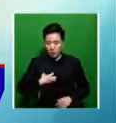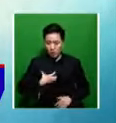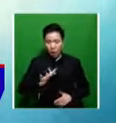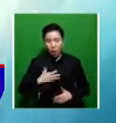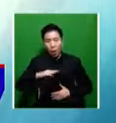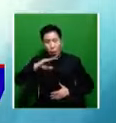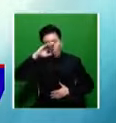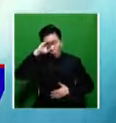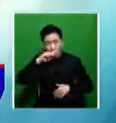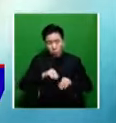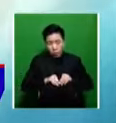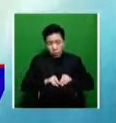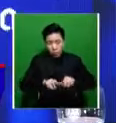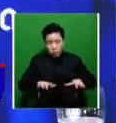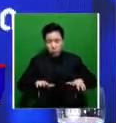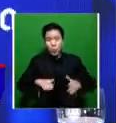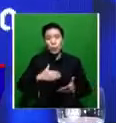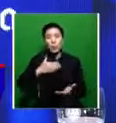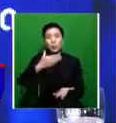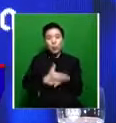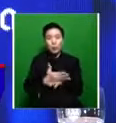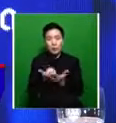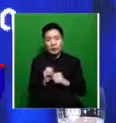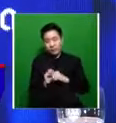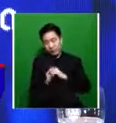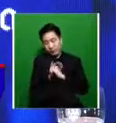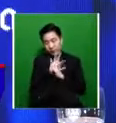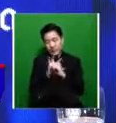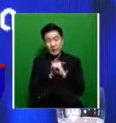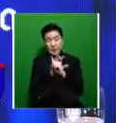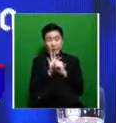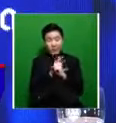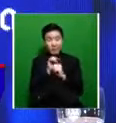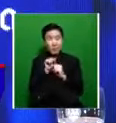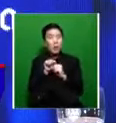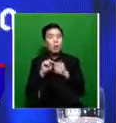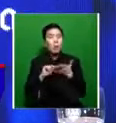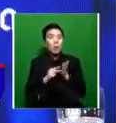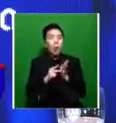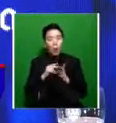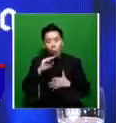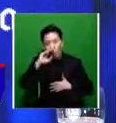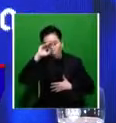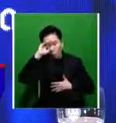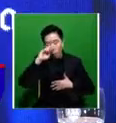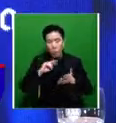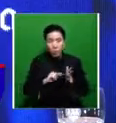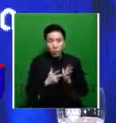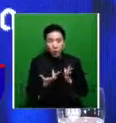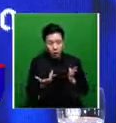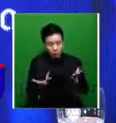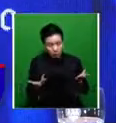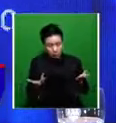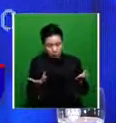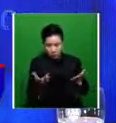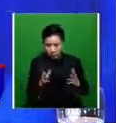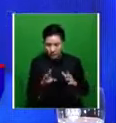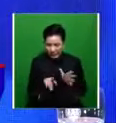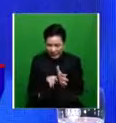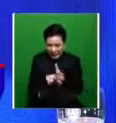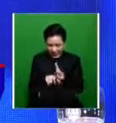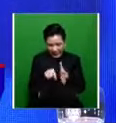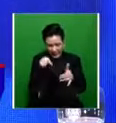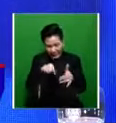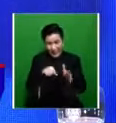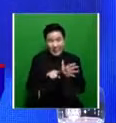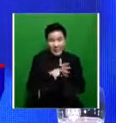ดภายในประเทศโรคโควิดเป็นโรคที่ไม่ได้เดินตัวเชื้อไวรัสโ